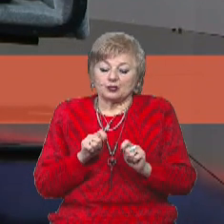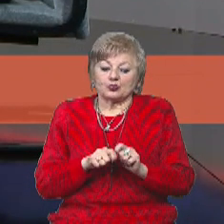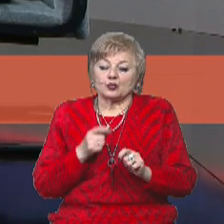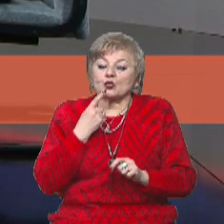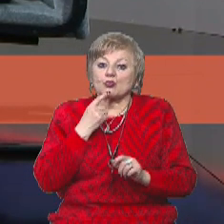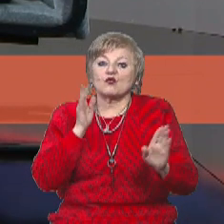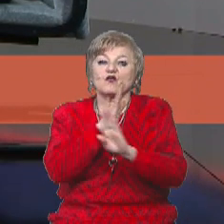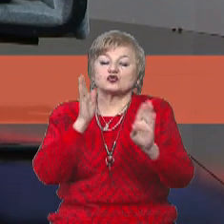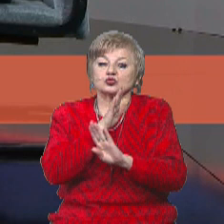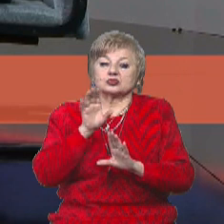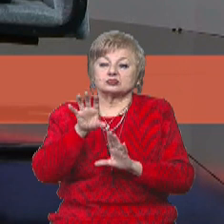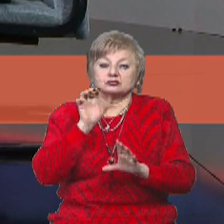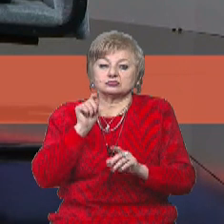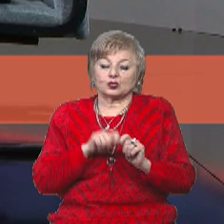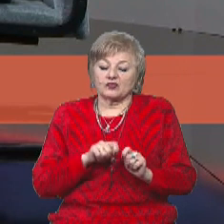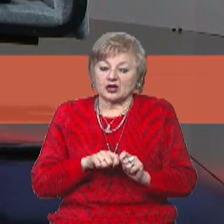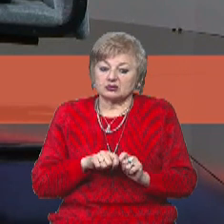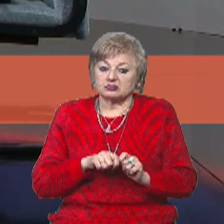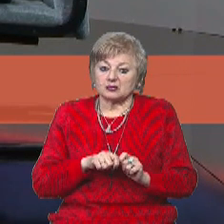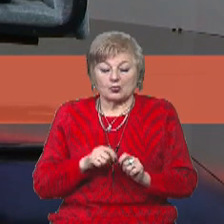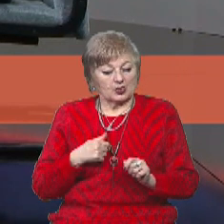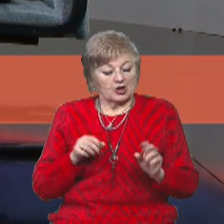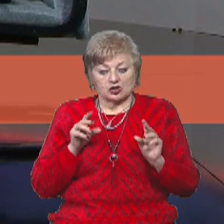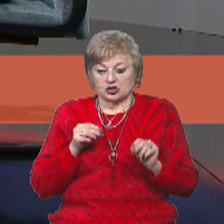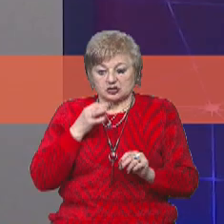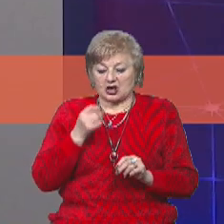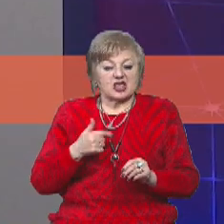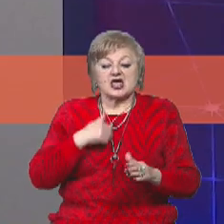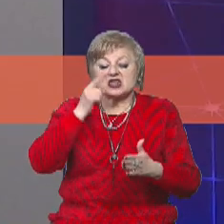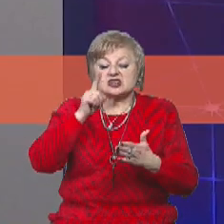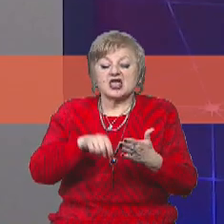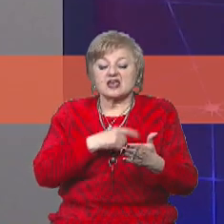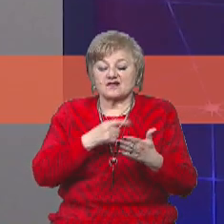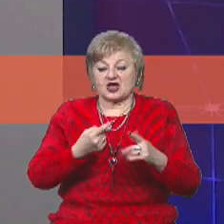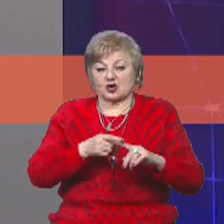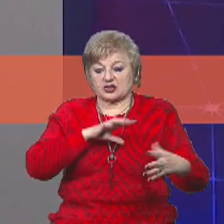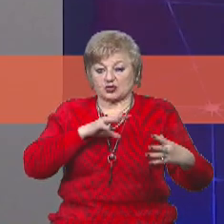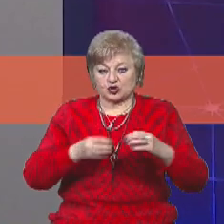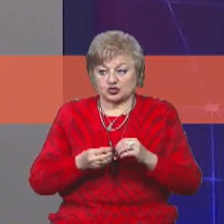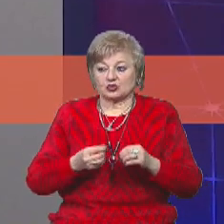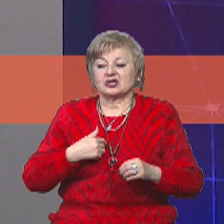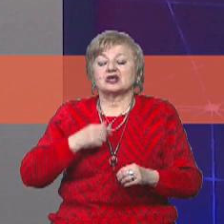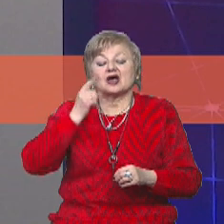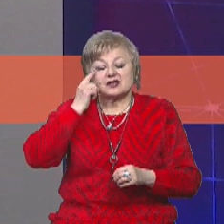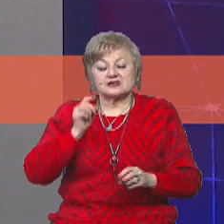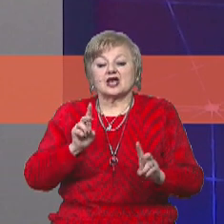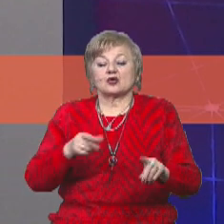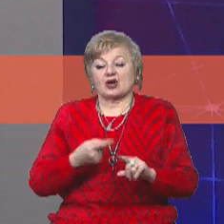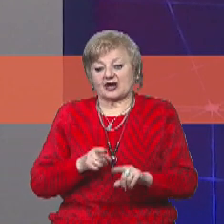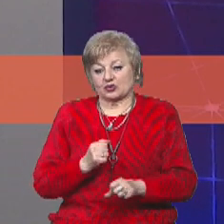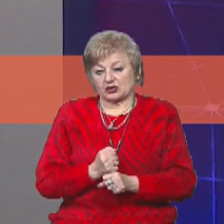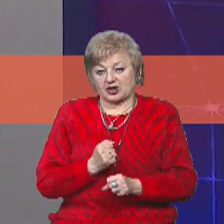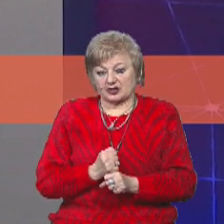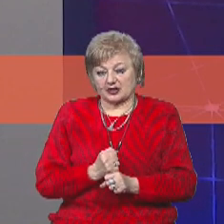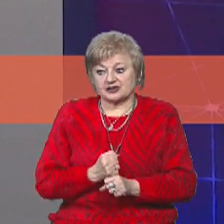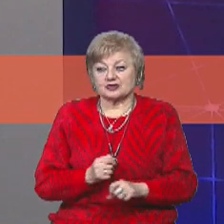проби повітря. Так. Я чесно скажу, я не довіряю цим результатам, бо я знаю методику, як це відбувається. І